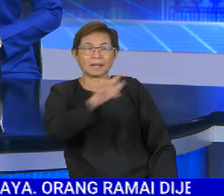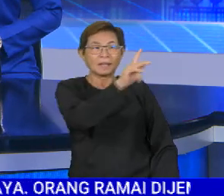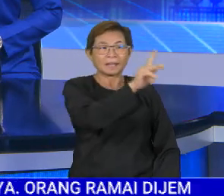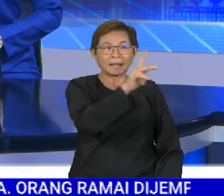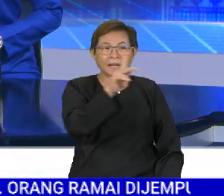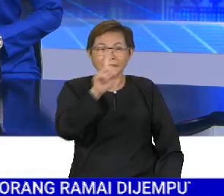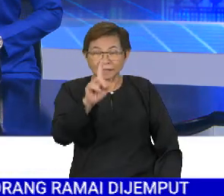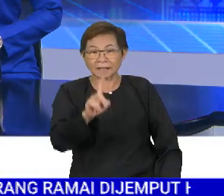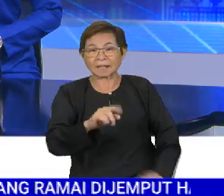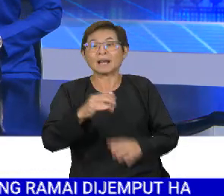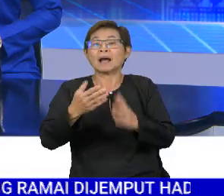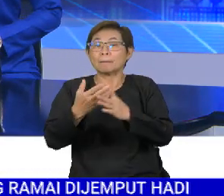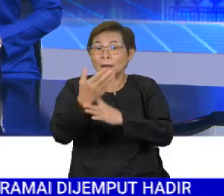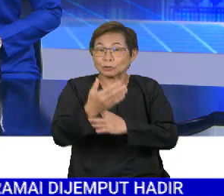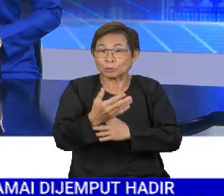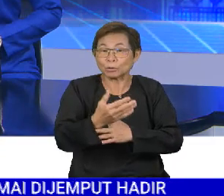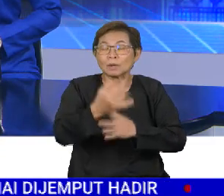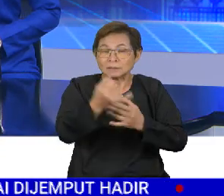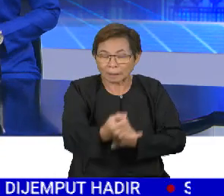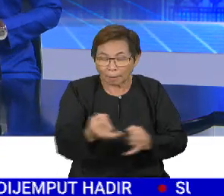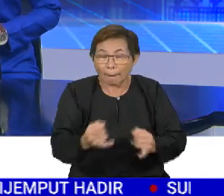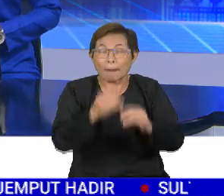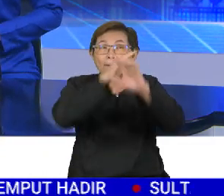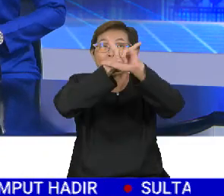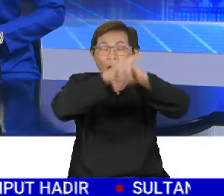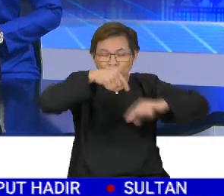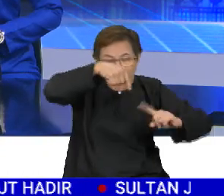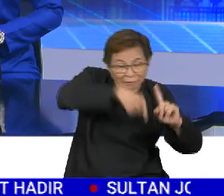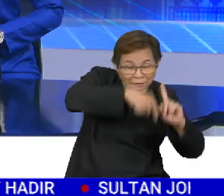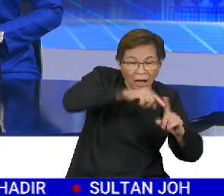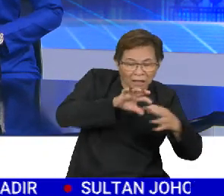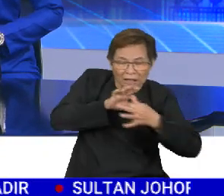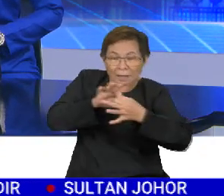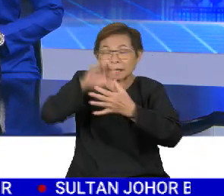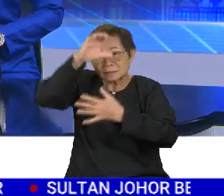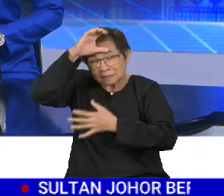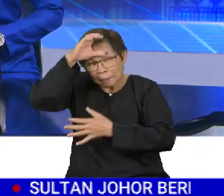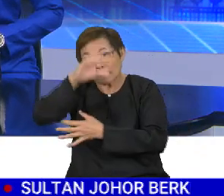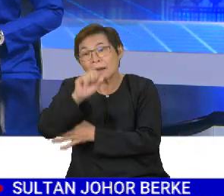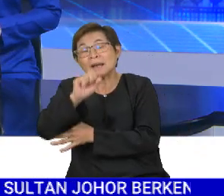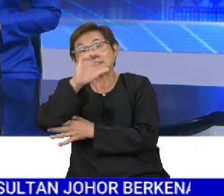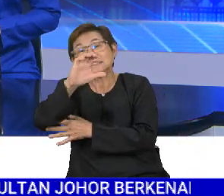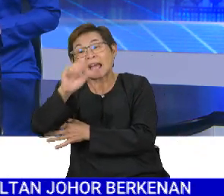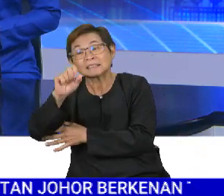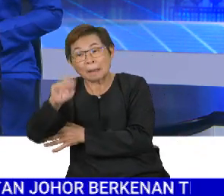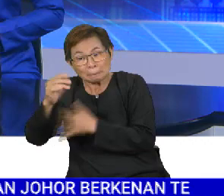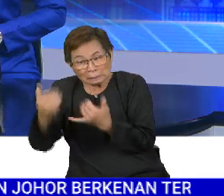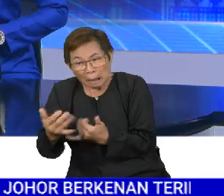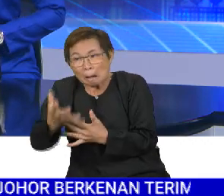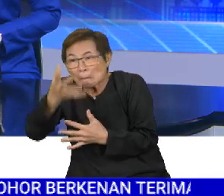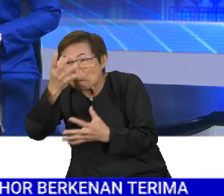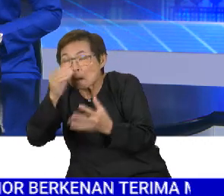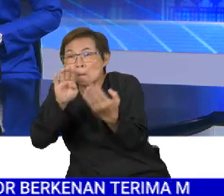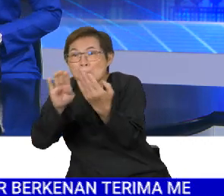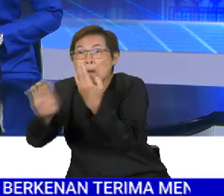jabatan perlindungan data pribadi jpdp dengan kerjasama cyber security Malaysia CSM sedang mendapatkan